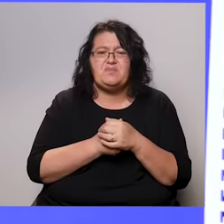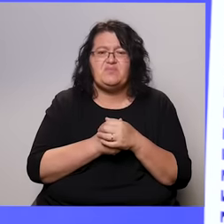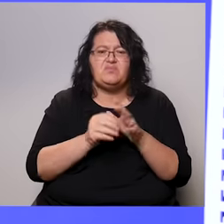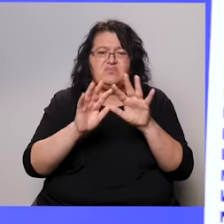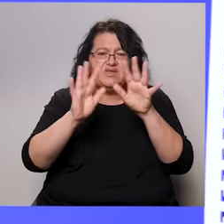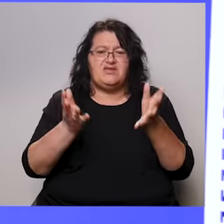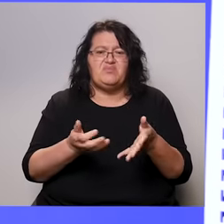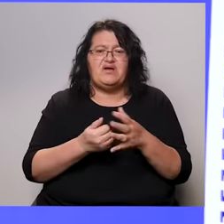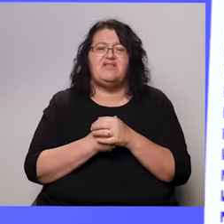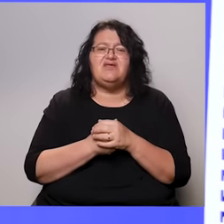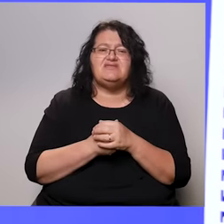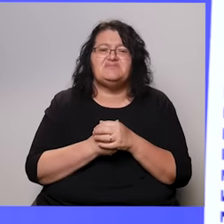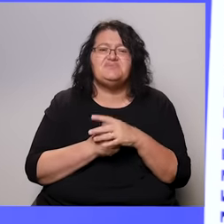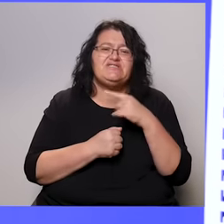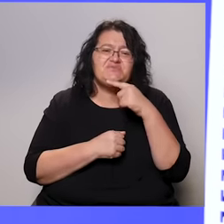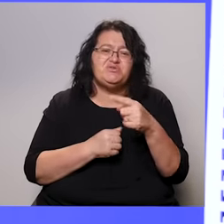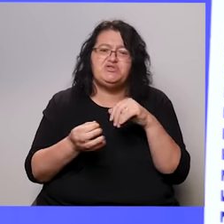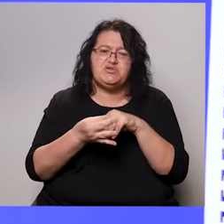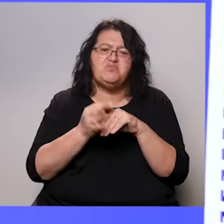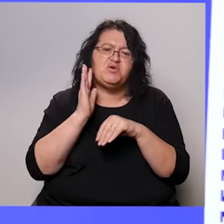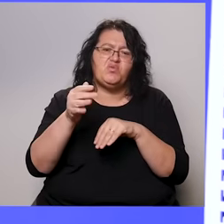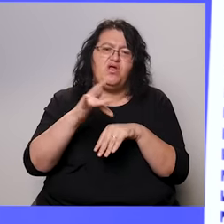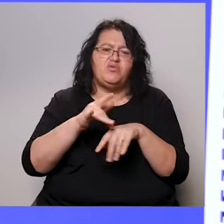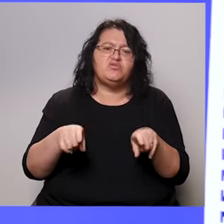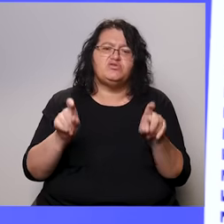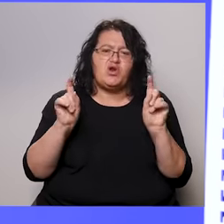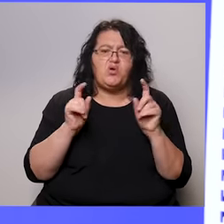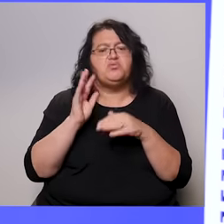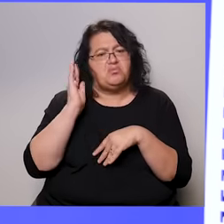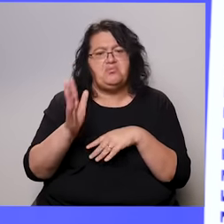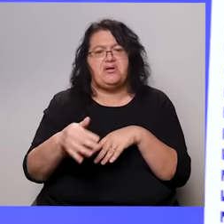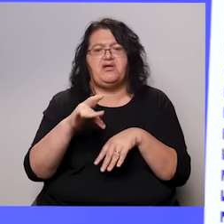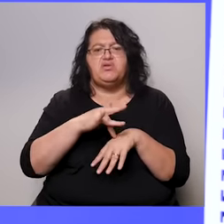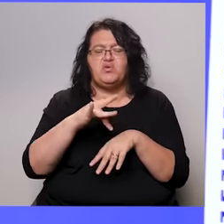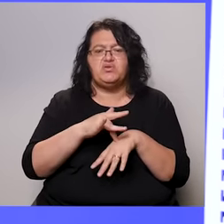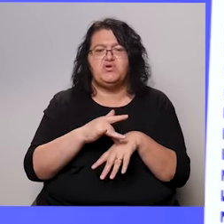paranteza asta. Și zice soția, mă duc la ginecolog. Se duce la ginecolog.